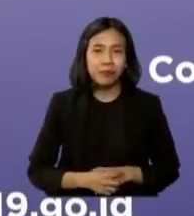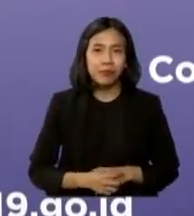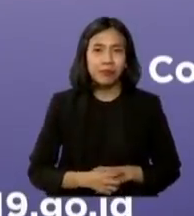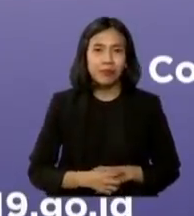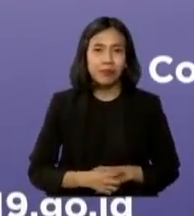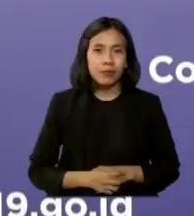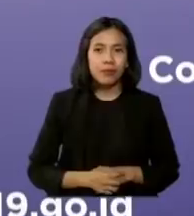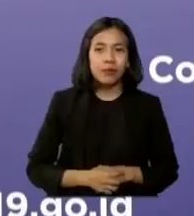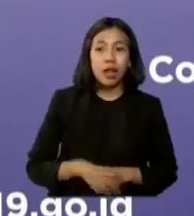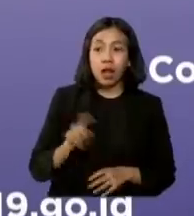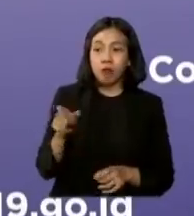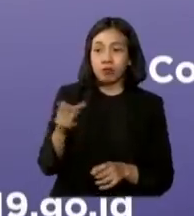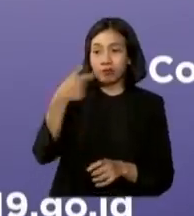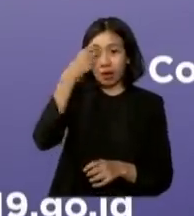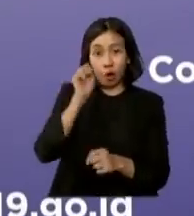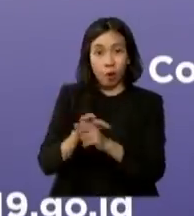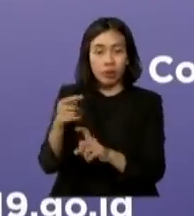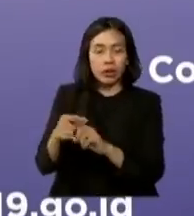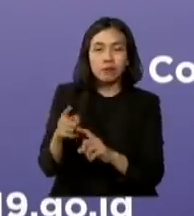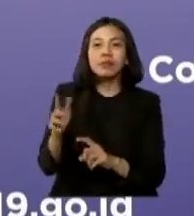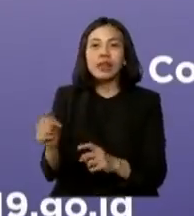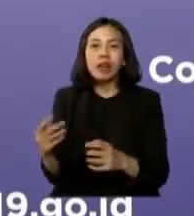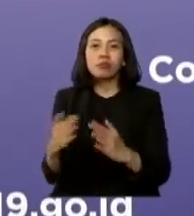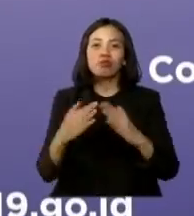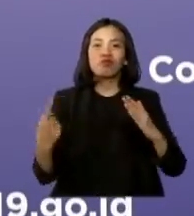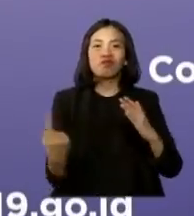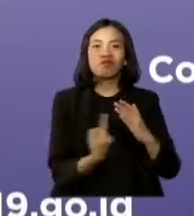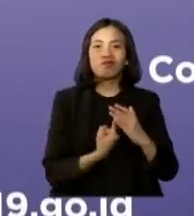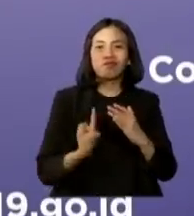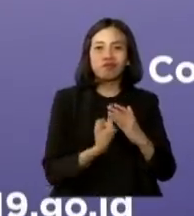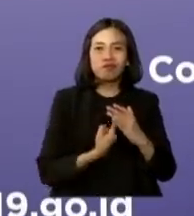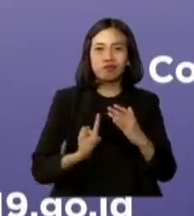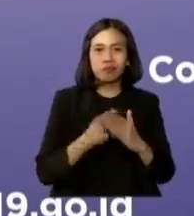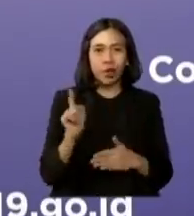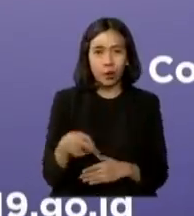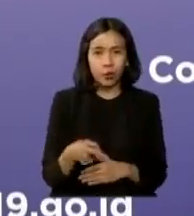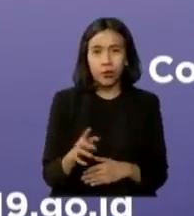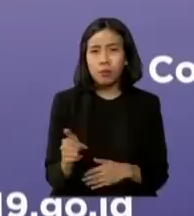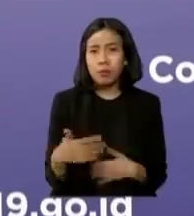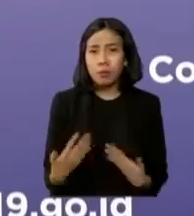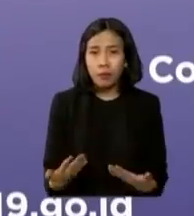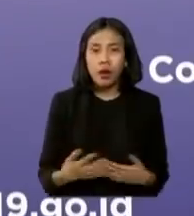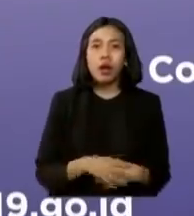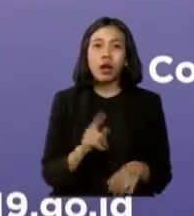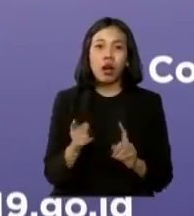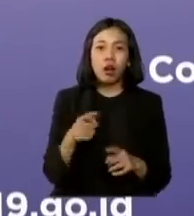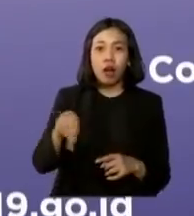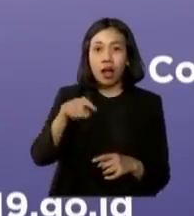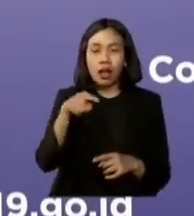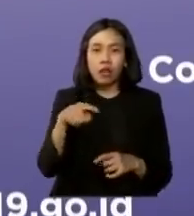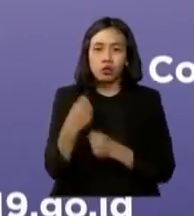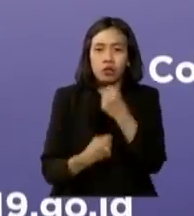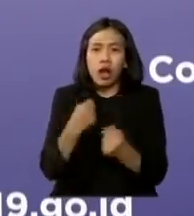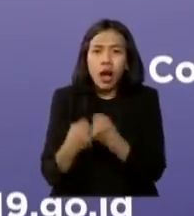melaksanakan isolasi secara mandiri dengan ketat ini menjadi penting karena kalau ini tidak